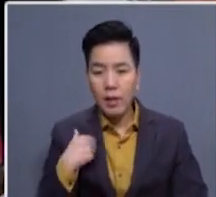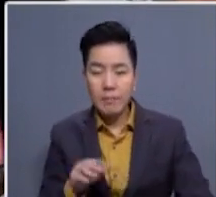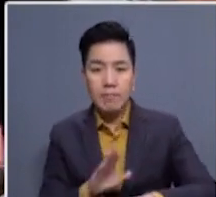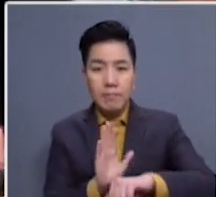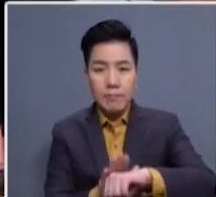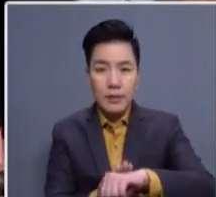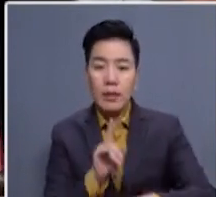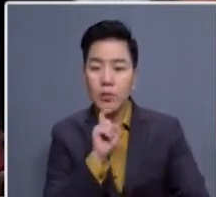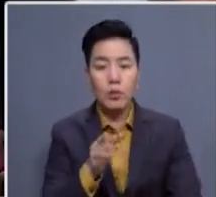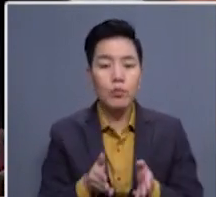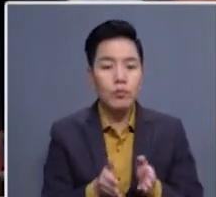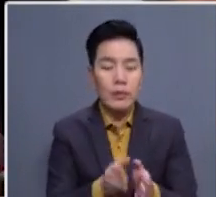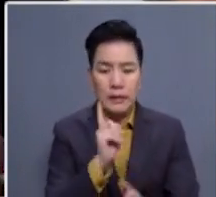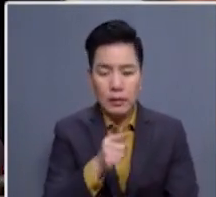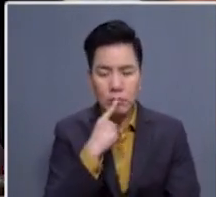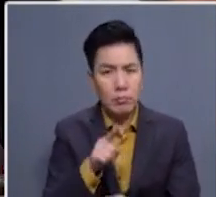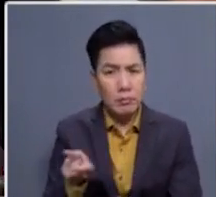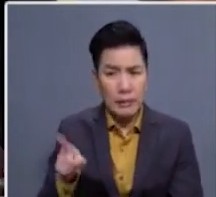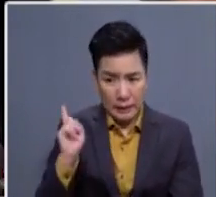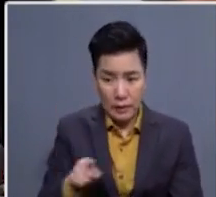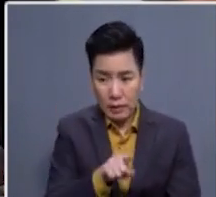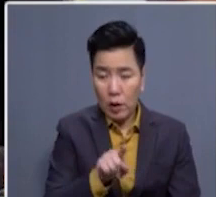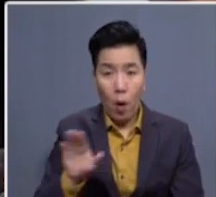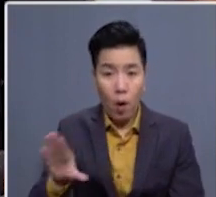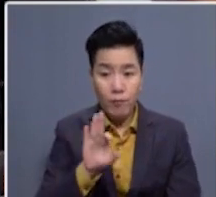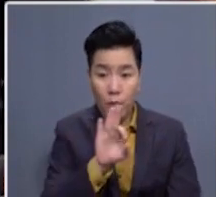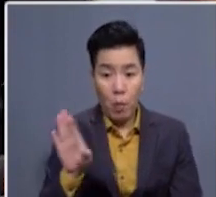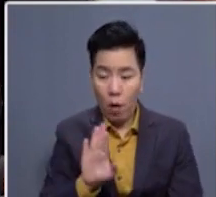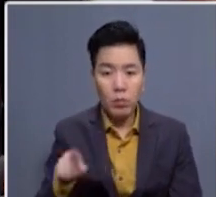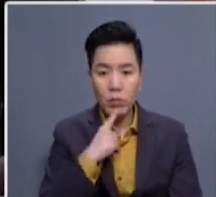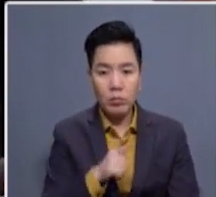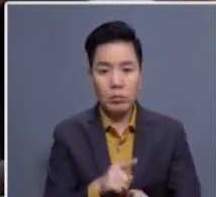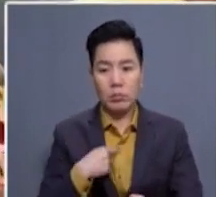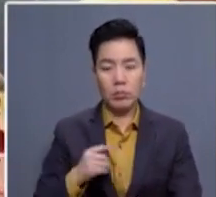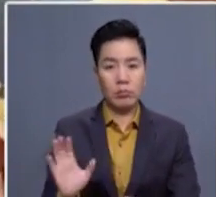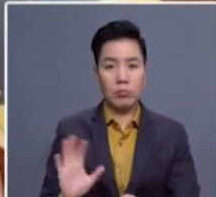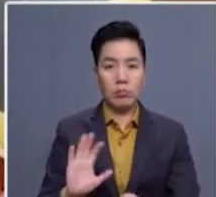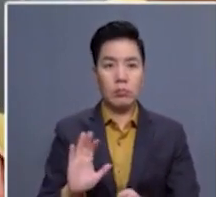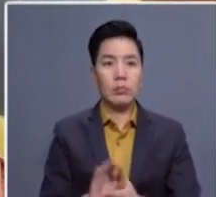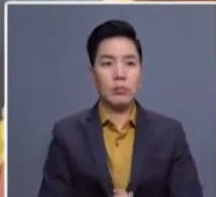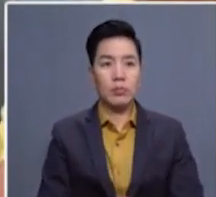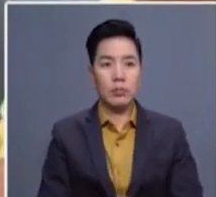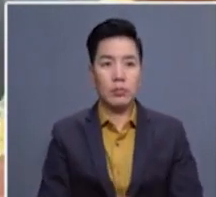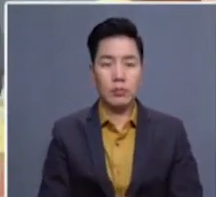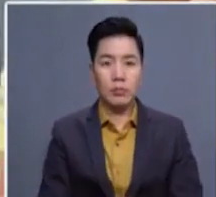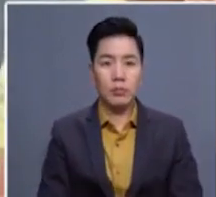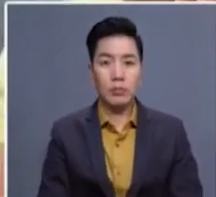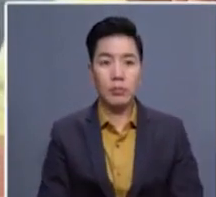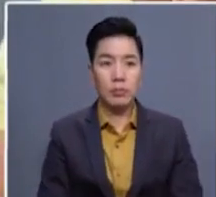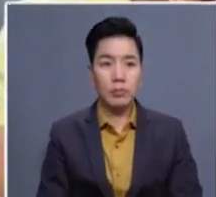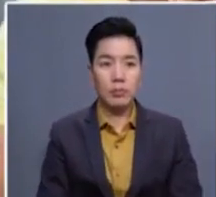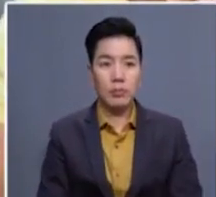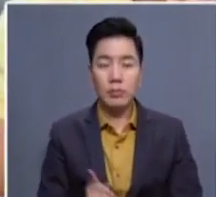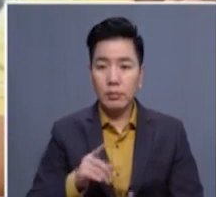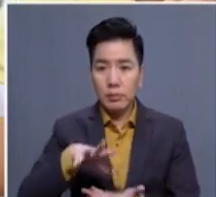กไปก่อนว่าคุณนุกเนี่ยเจอแบบนี้เนี่ยใช้แอคเคาท์คุณนุกไหมคุณนุกบอกว่าไม่ใช่นะ เริ่มจากน้องมังกุกน้องวานันน